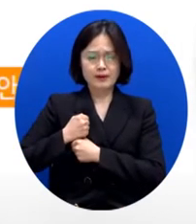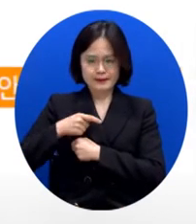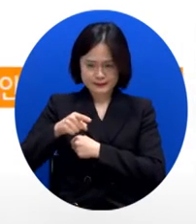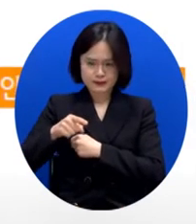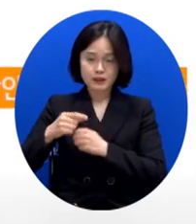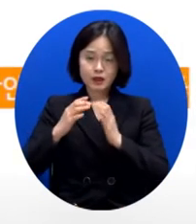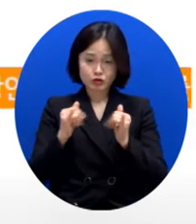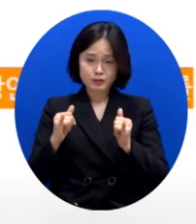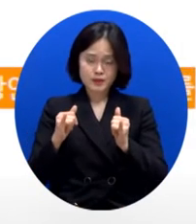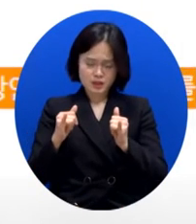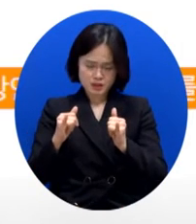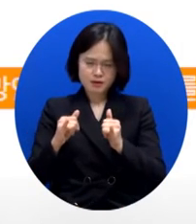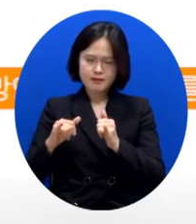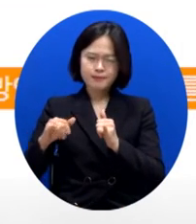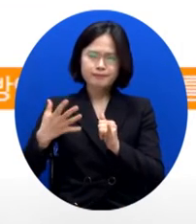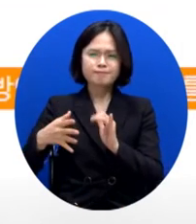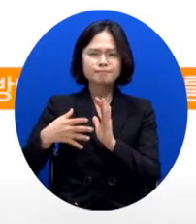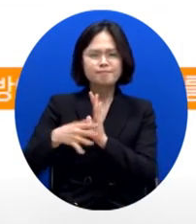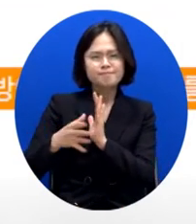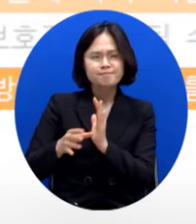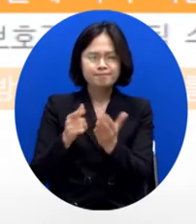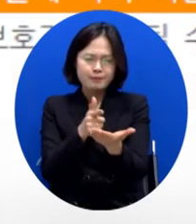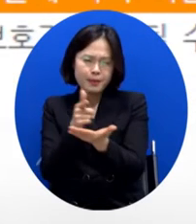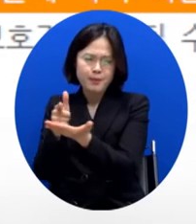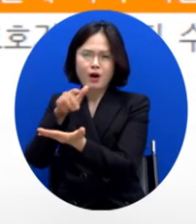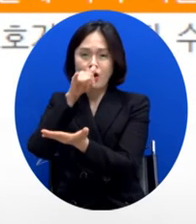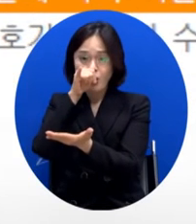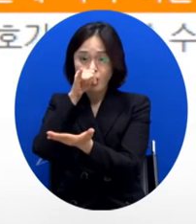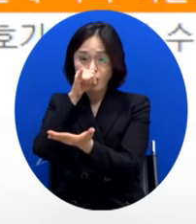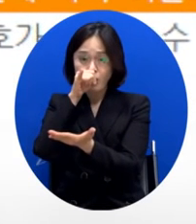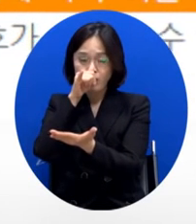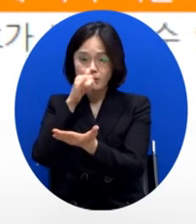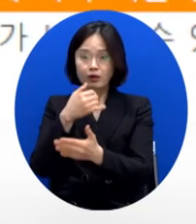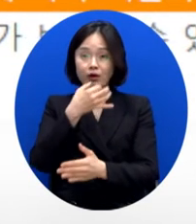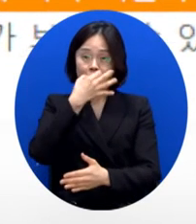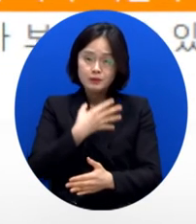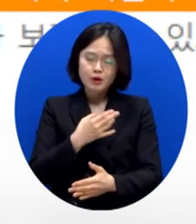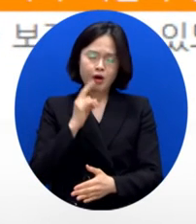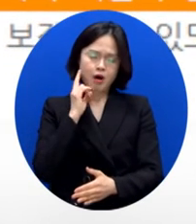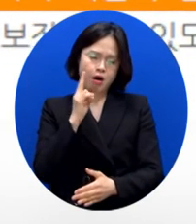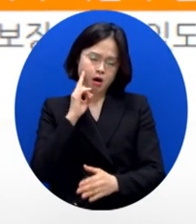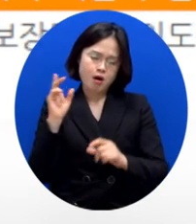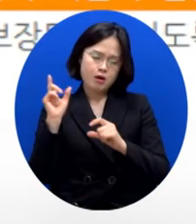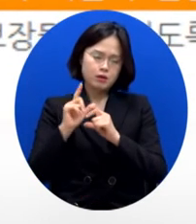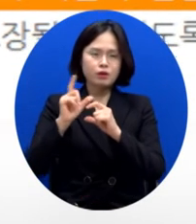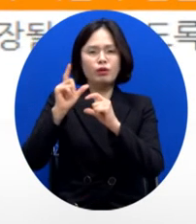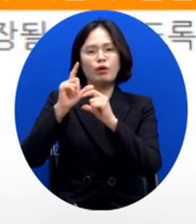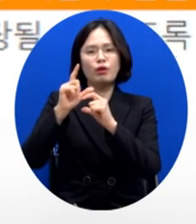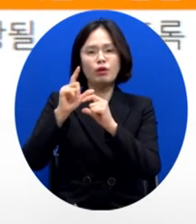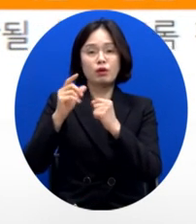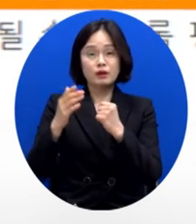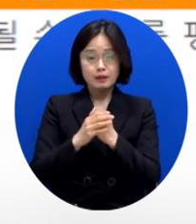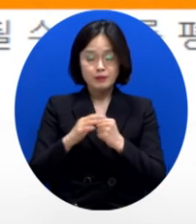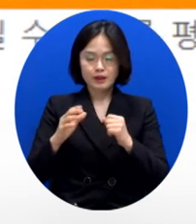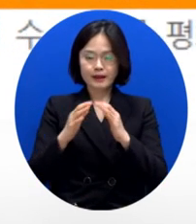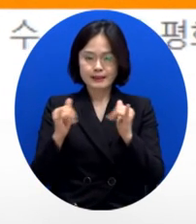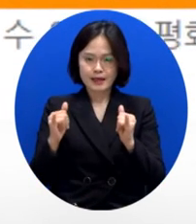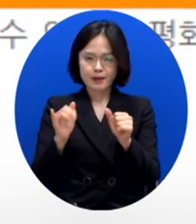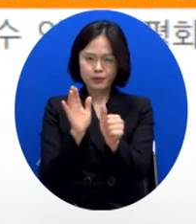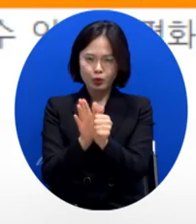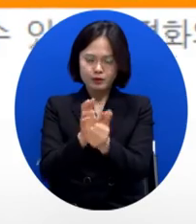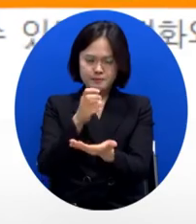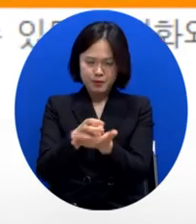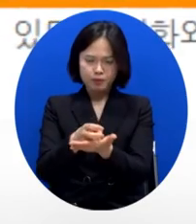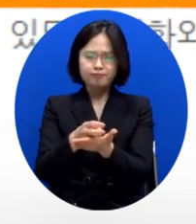취약성을 가중시키고 생활 부와 빈곤 은 시원 심화시킬 것이라며 국제 인도주의 법 기본 원칙에 근거해